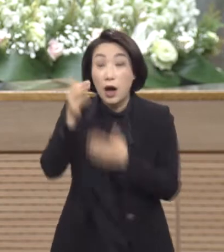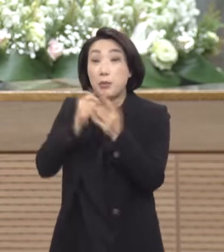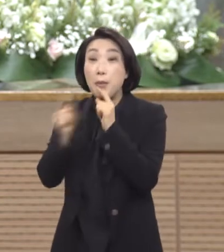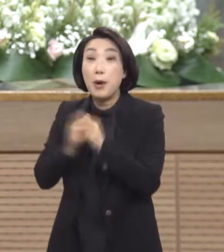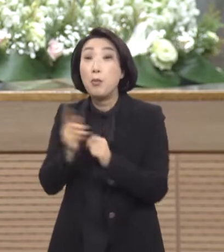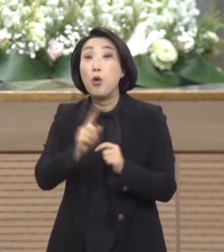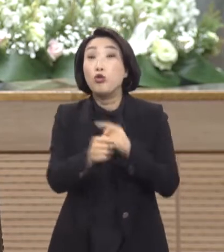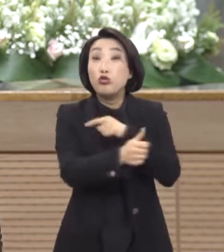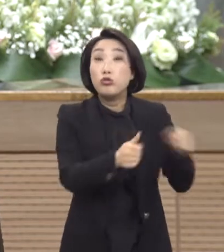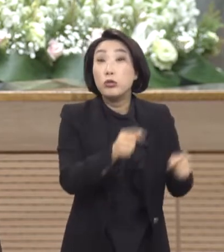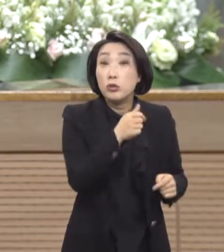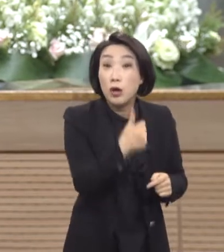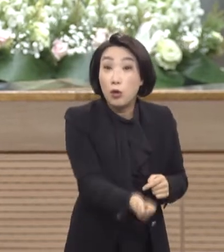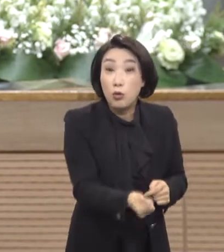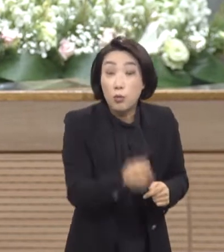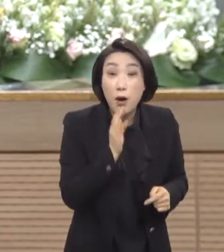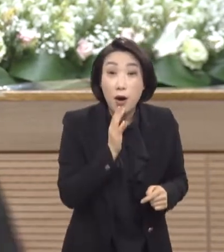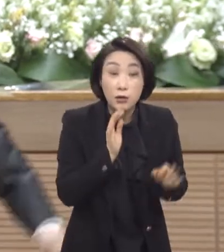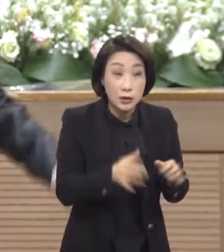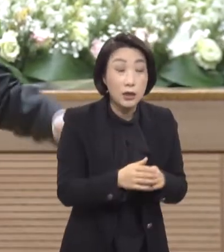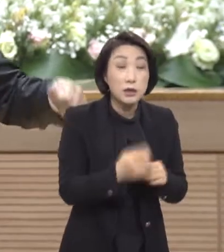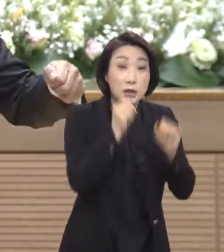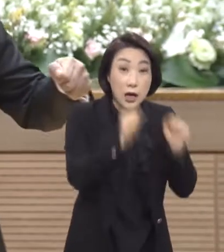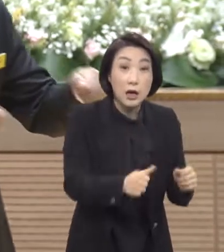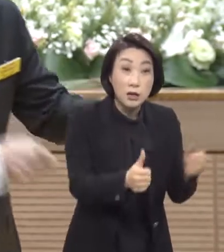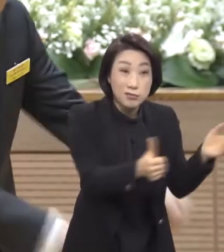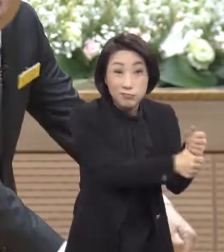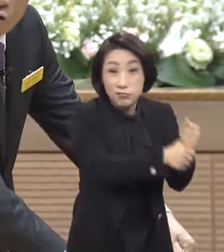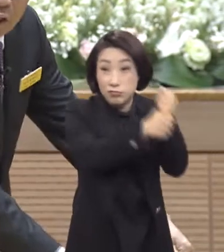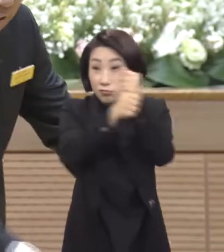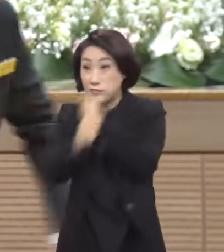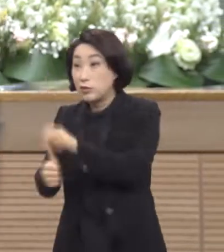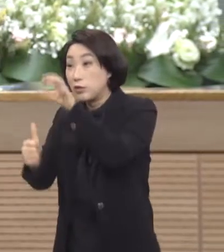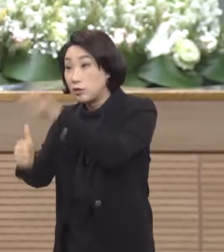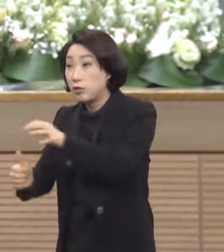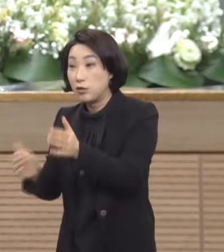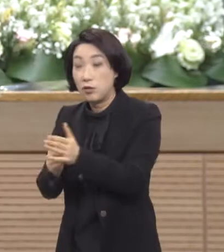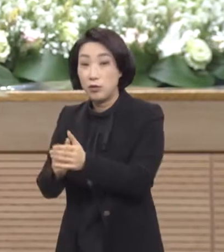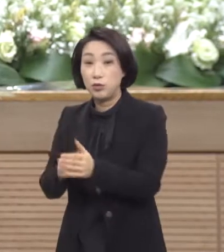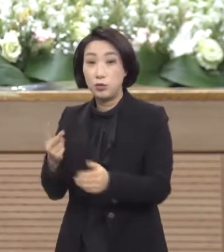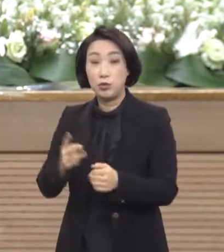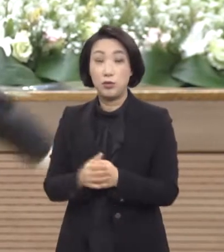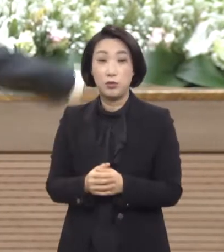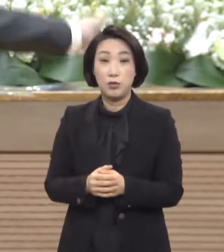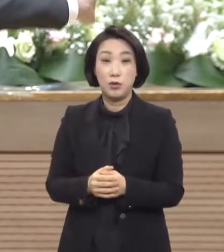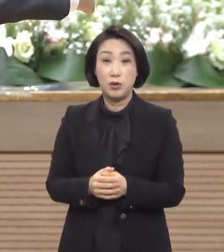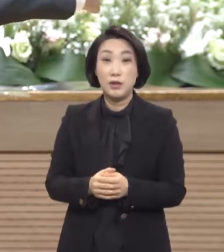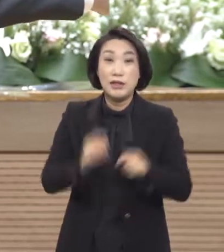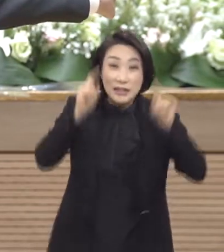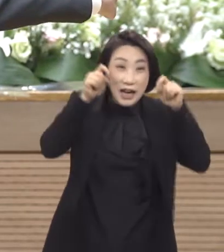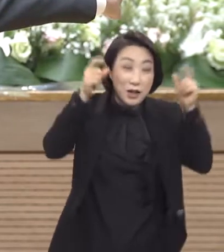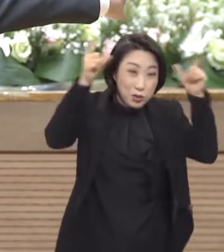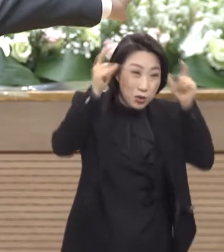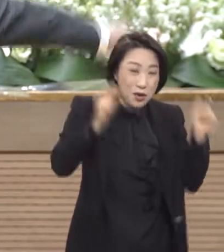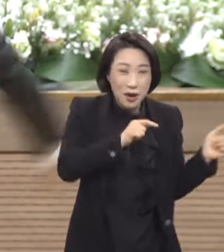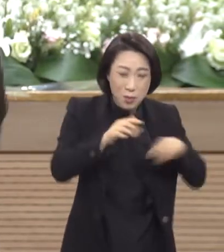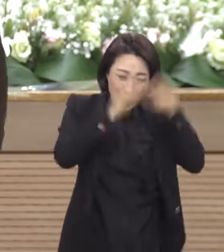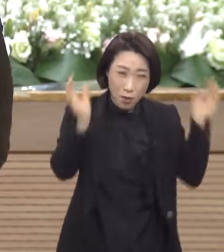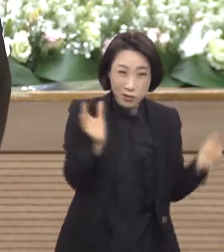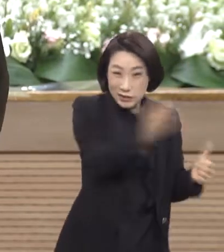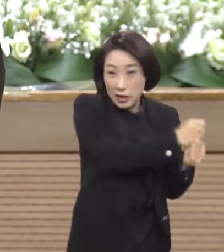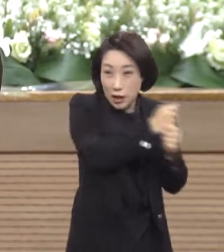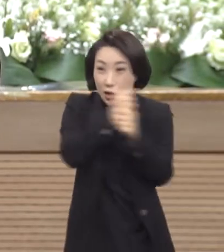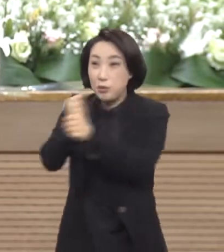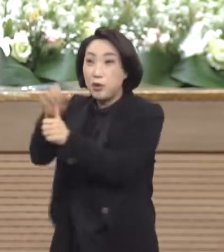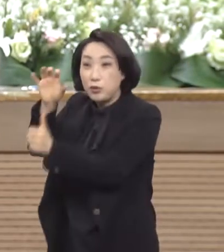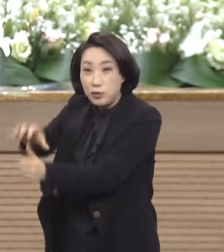했어. 근데 살려서 끌어다 갖다 놨어. 그리고 양도 소도 다 갖다 놨어.